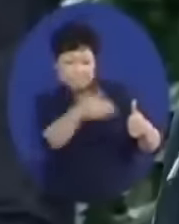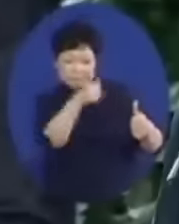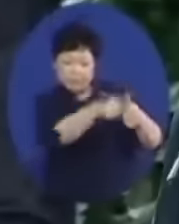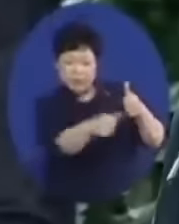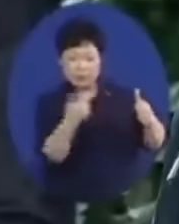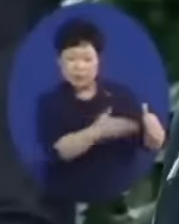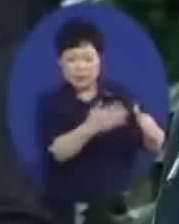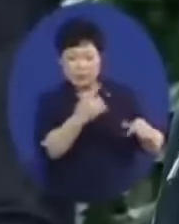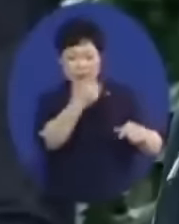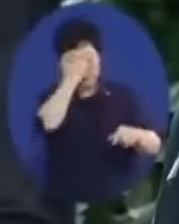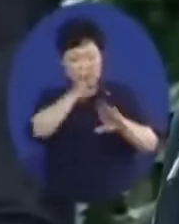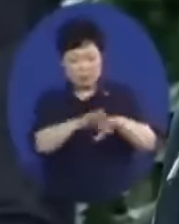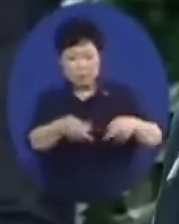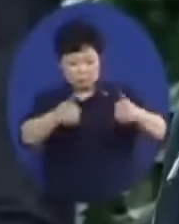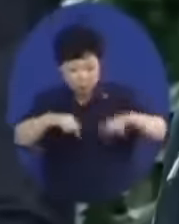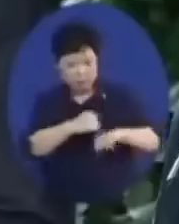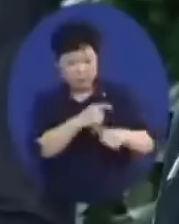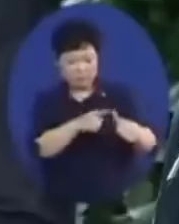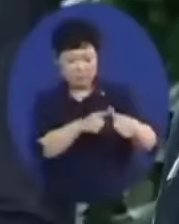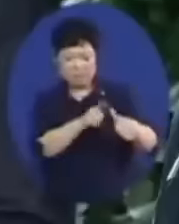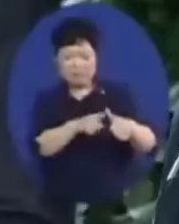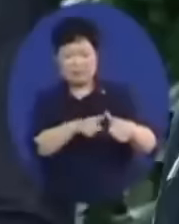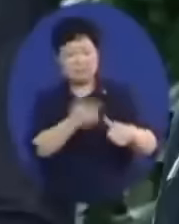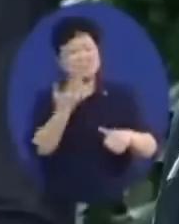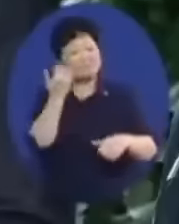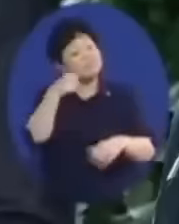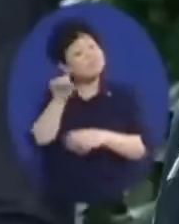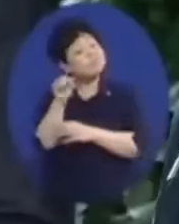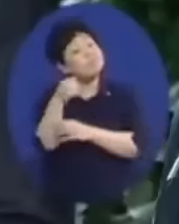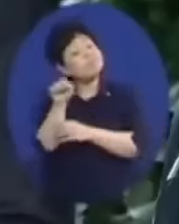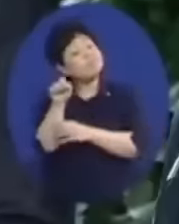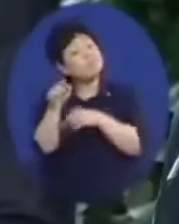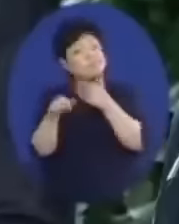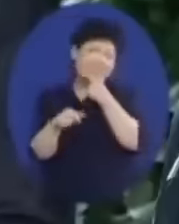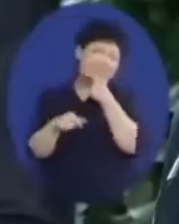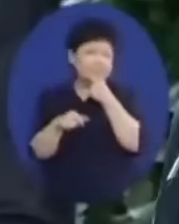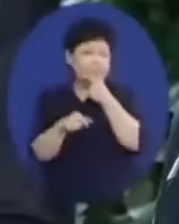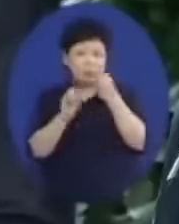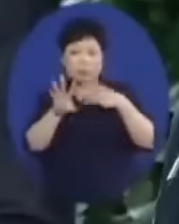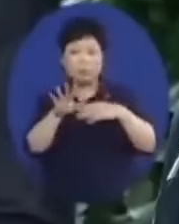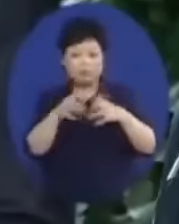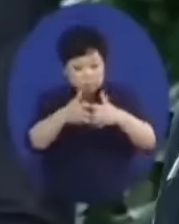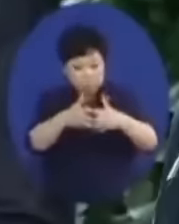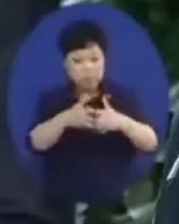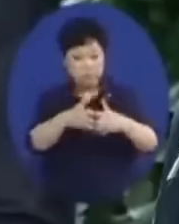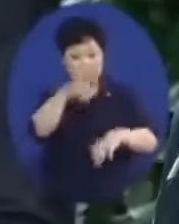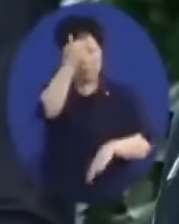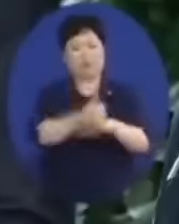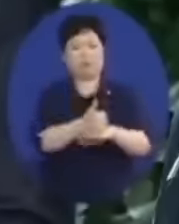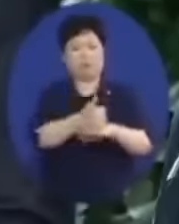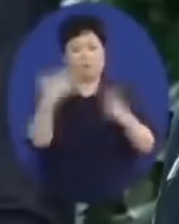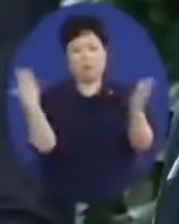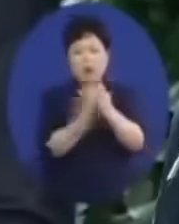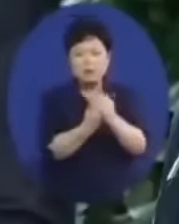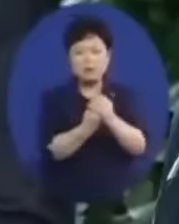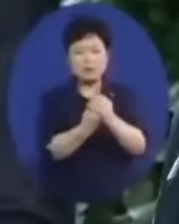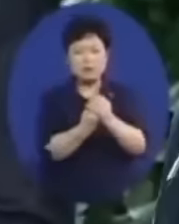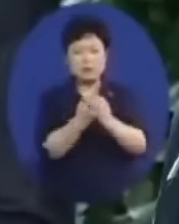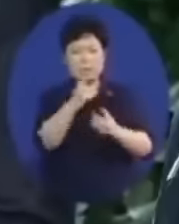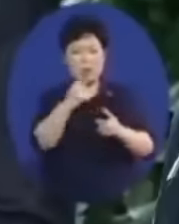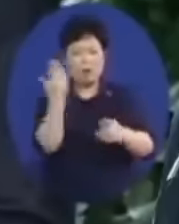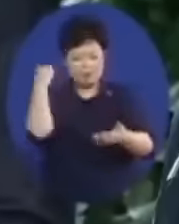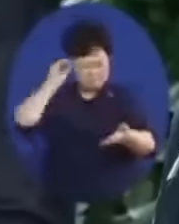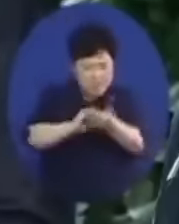정리하고 예배 빠지지 말라고 권면했지만 그는 글쎄요 할 뿐 대답을 안 했습니다. 나중에는 완전히